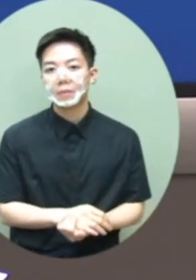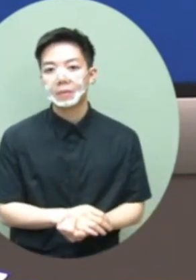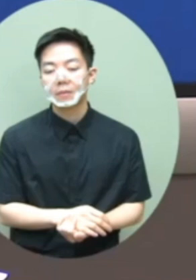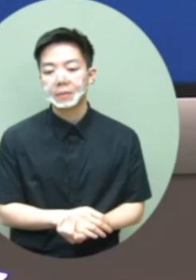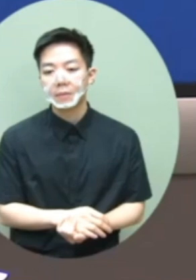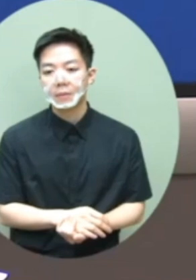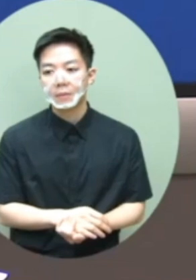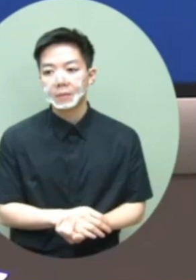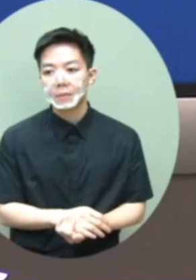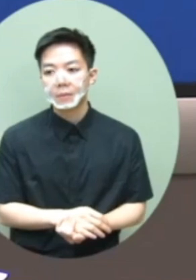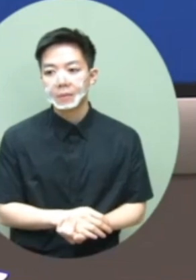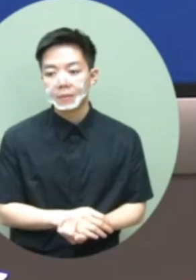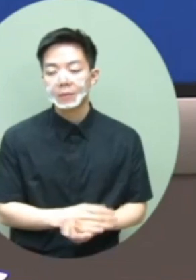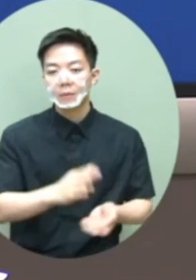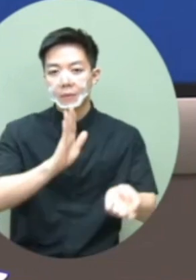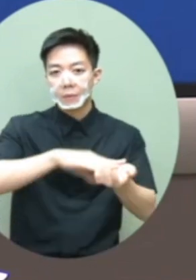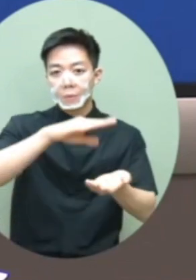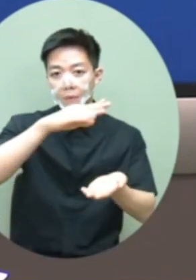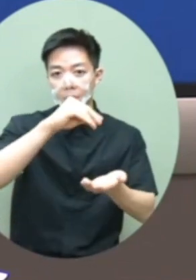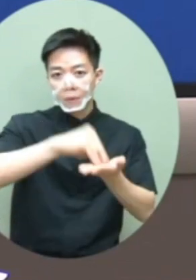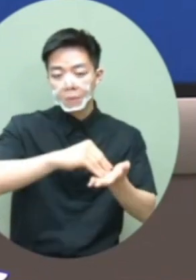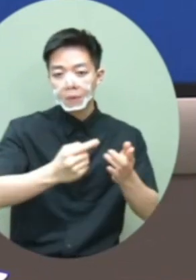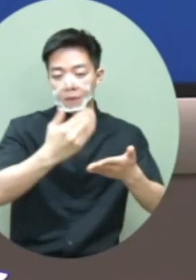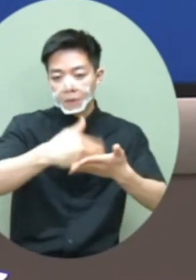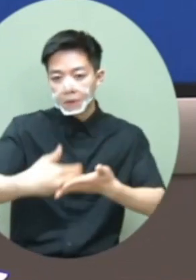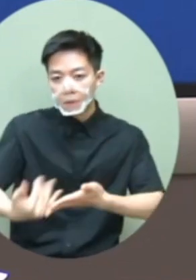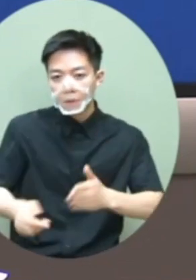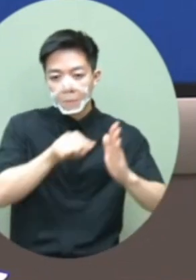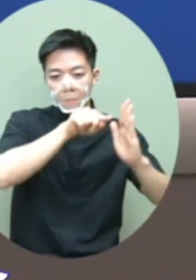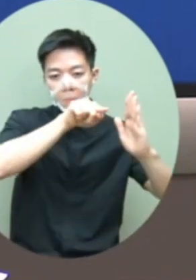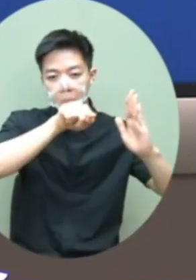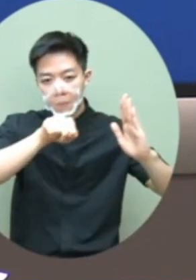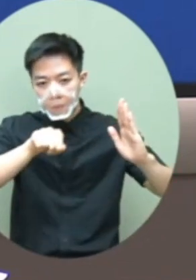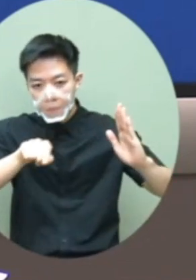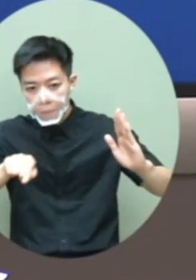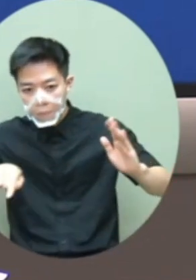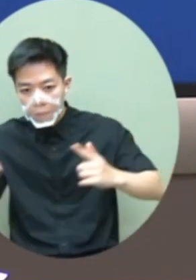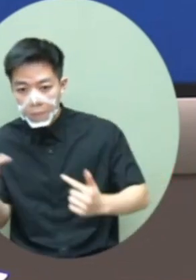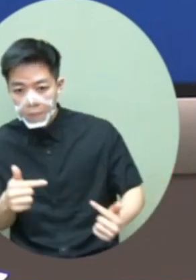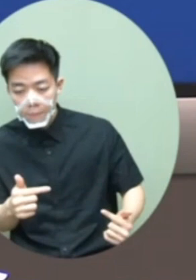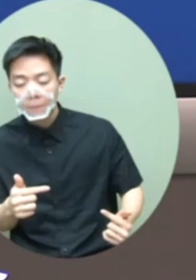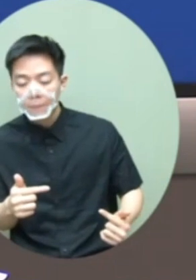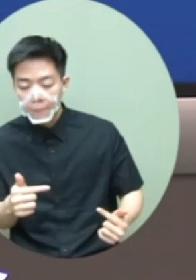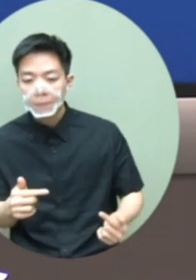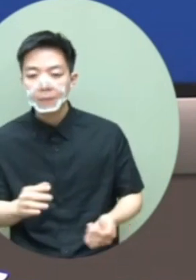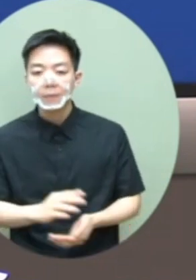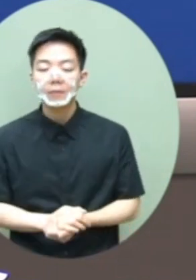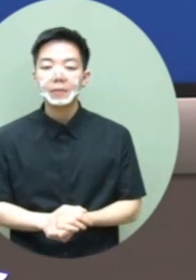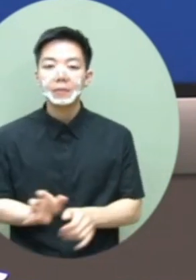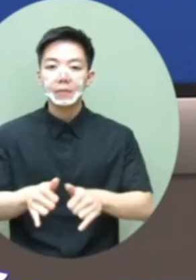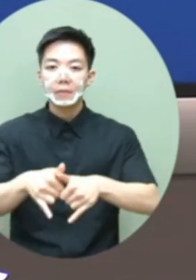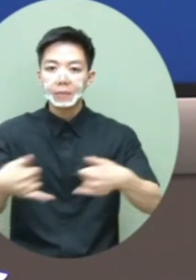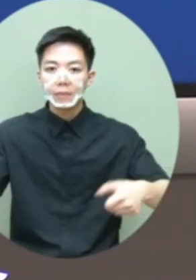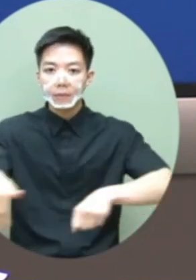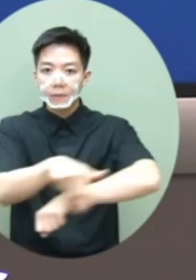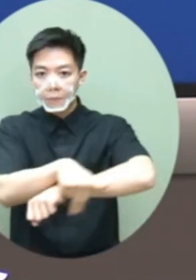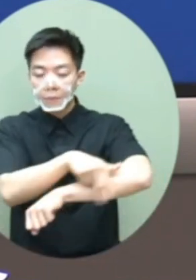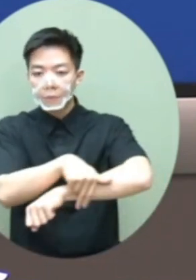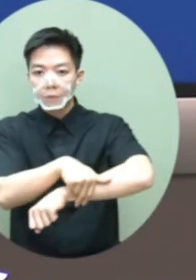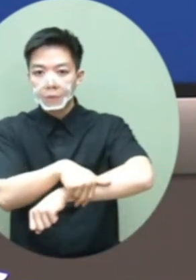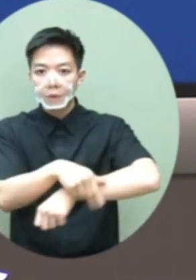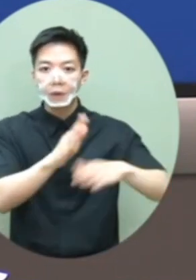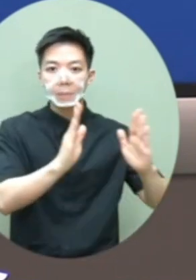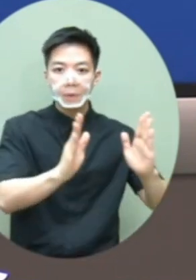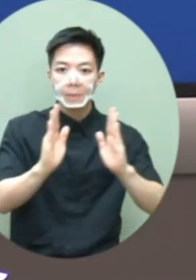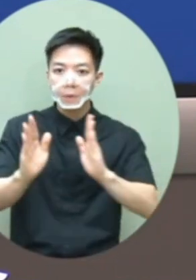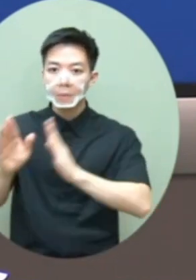除一個下降的趨勢咧，咁我哋就會在社交距離措施嗰邊咧，就係分三個階段、三